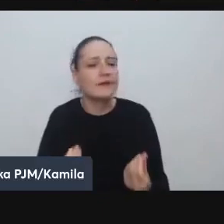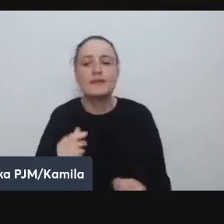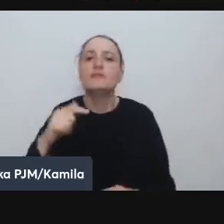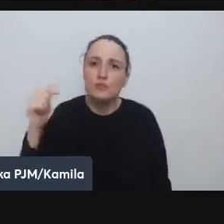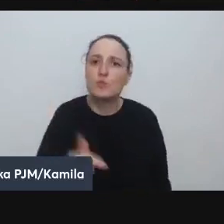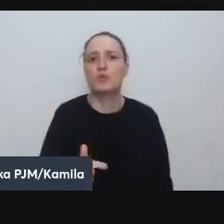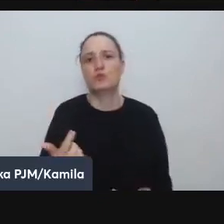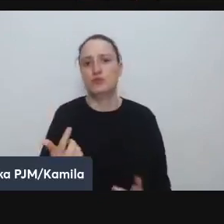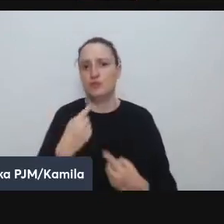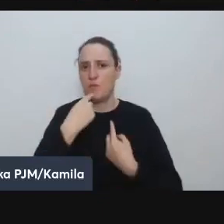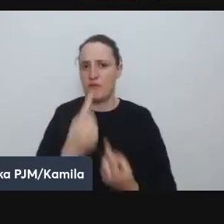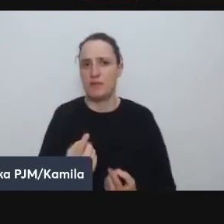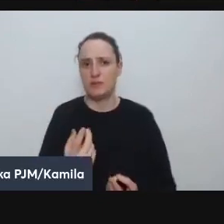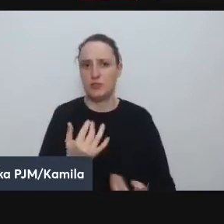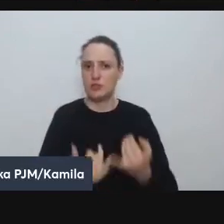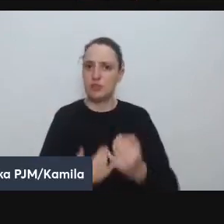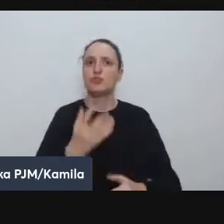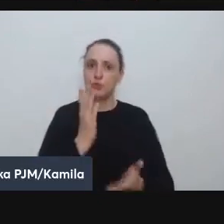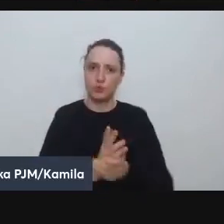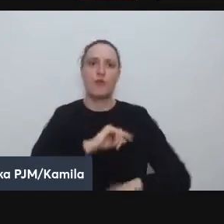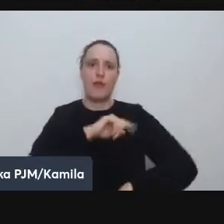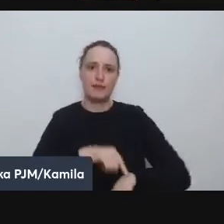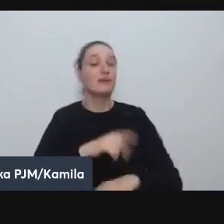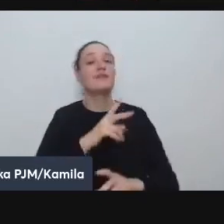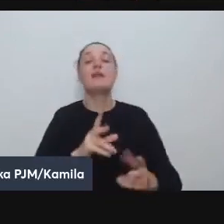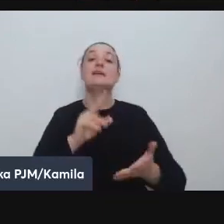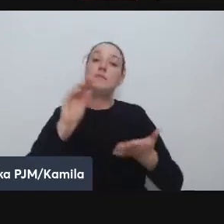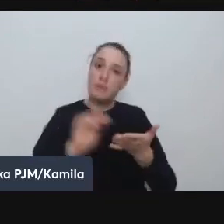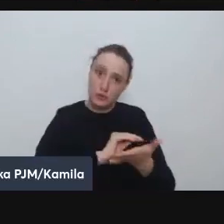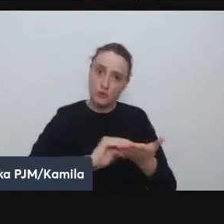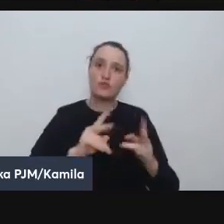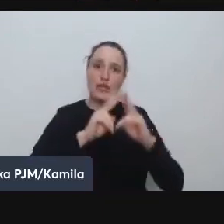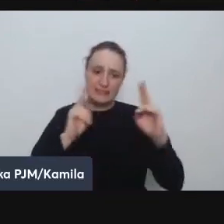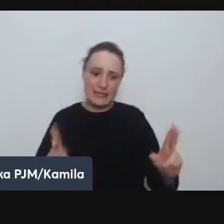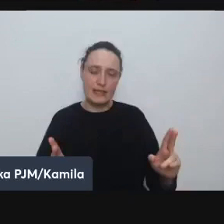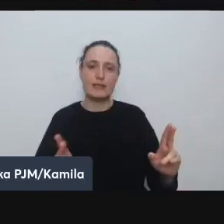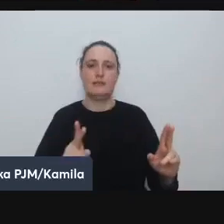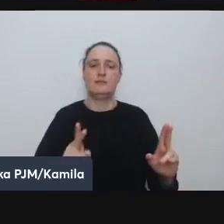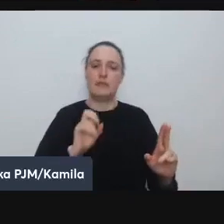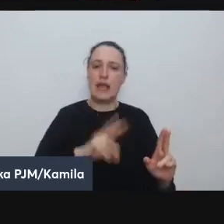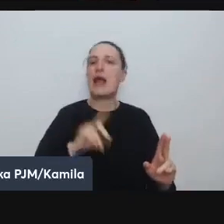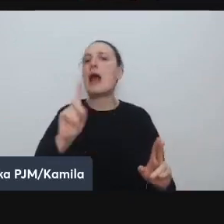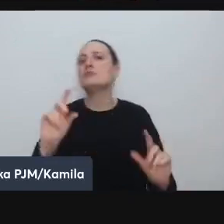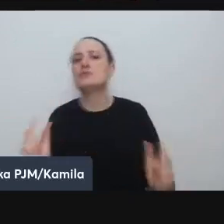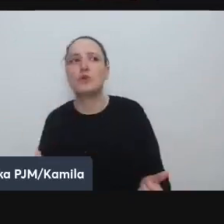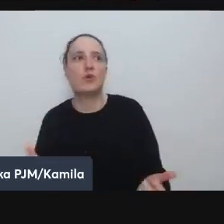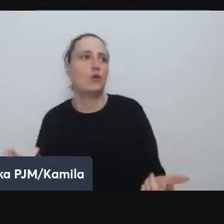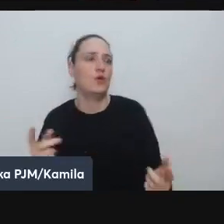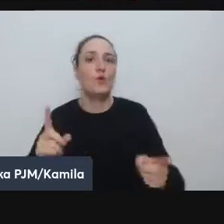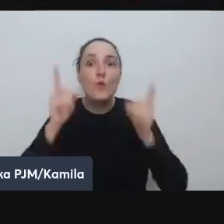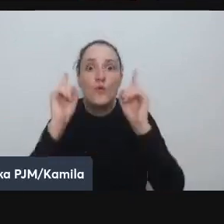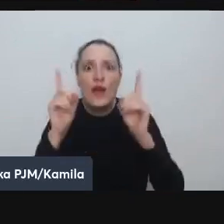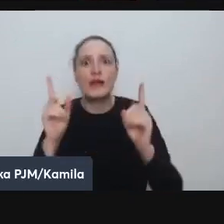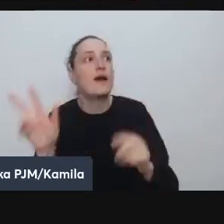totalne musty do powiedzenia podczas tych zajęć, jakby nie cykl, tylko takie rzeczy, które są rzeczywiście takimi warningami i wtedy warto iść do lekarza